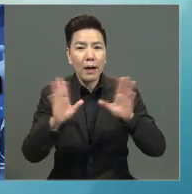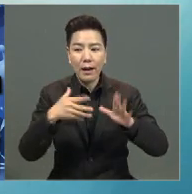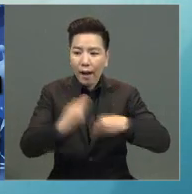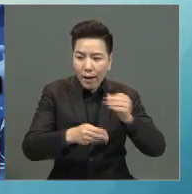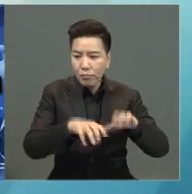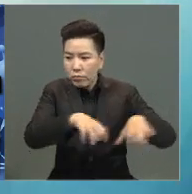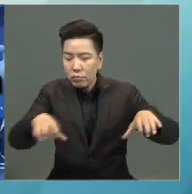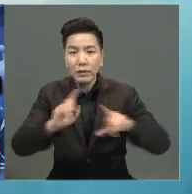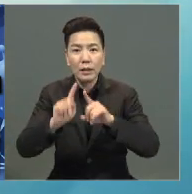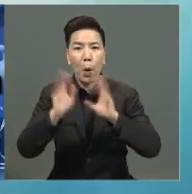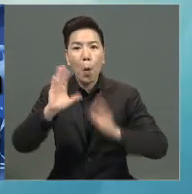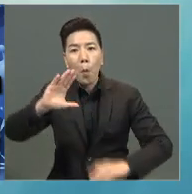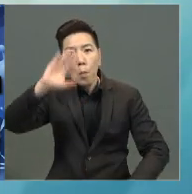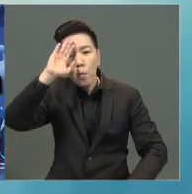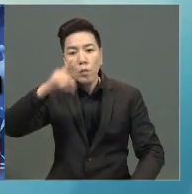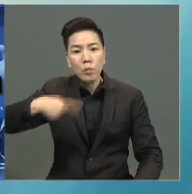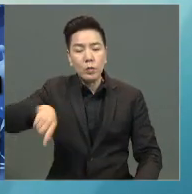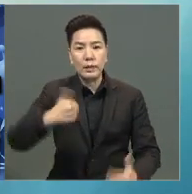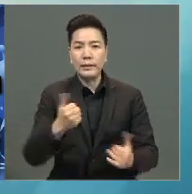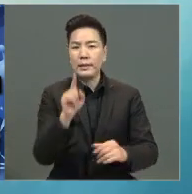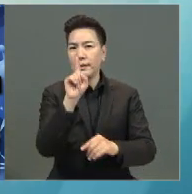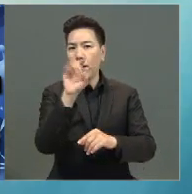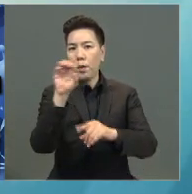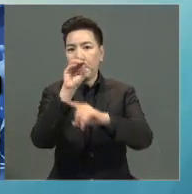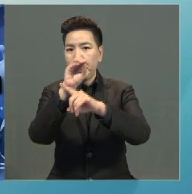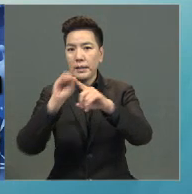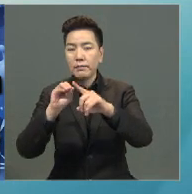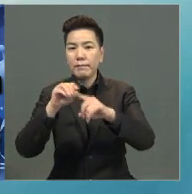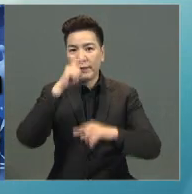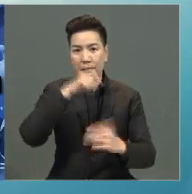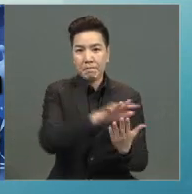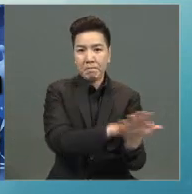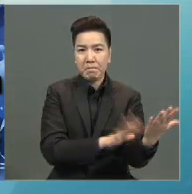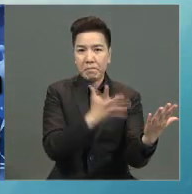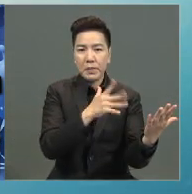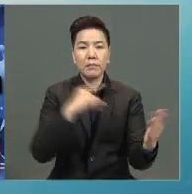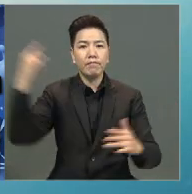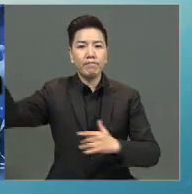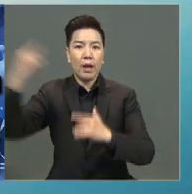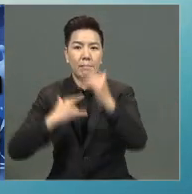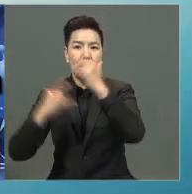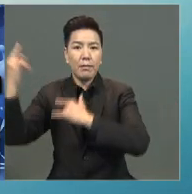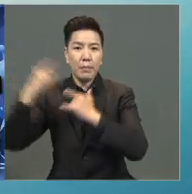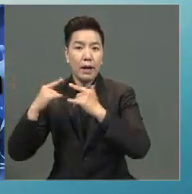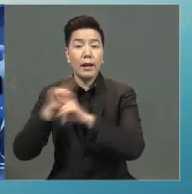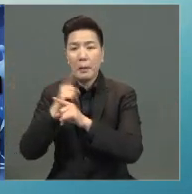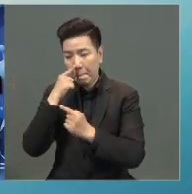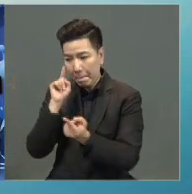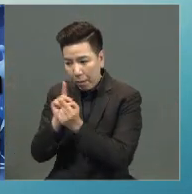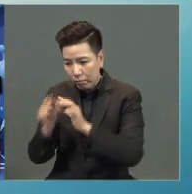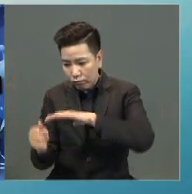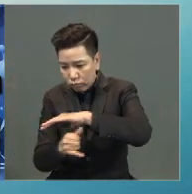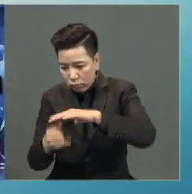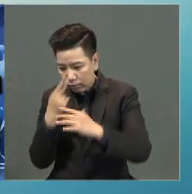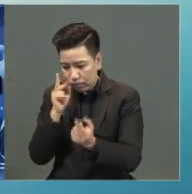ครับส่วนมากนะครับคือเกือบ 100% เนี่ยมาจากต่างประเทศแล้วก็ที่สำคัญก็คือว่าได้รับการดูแล